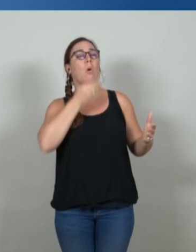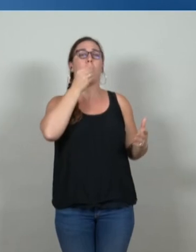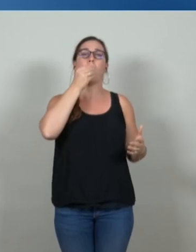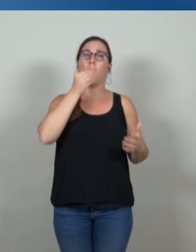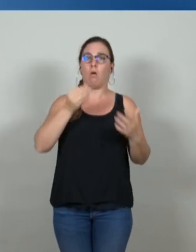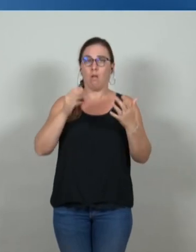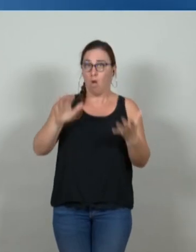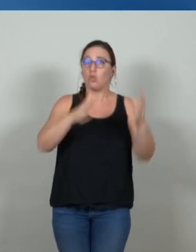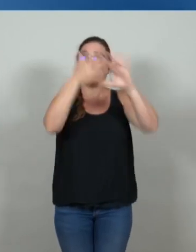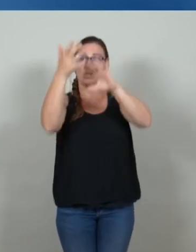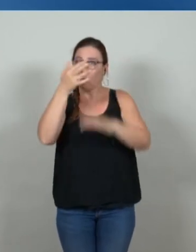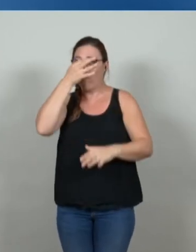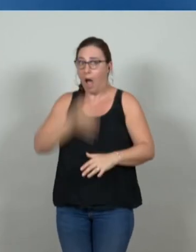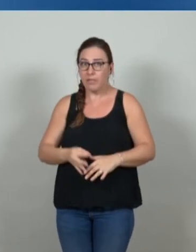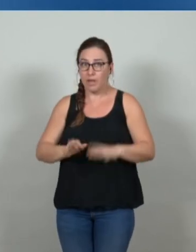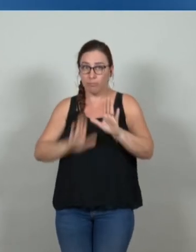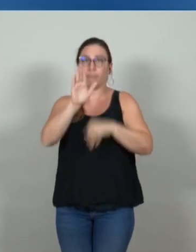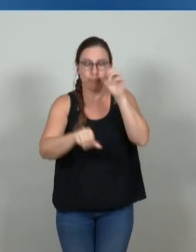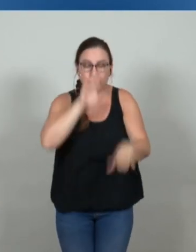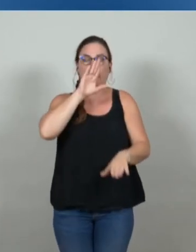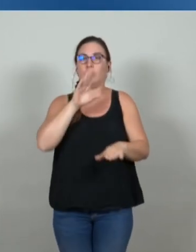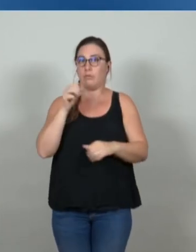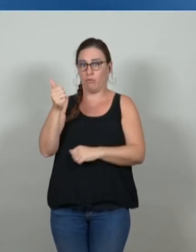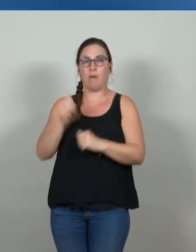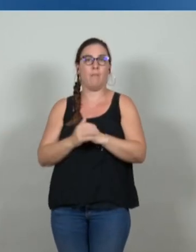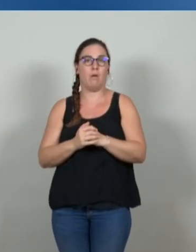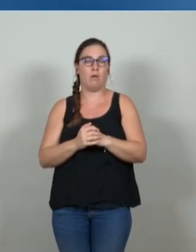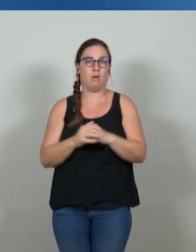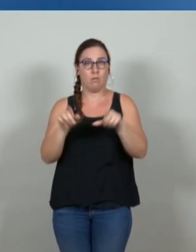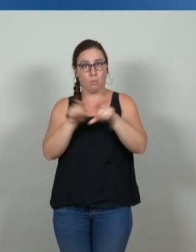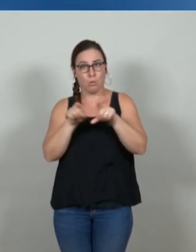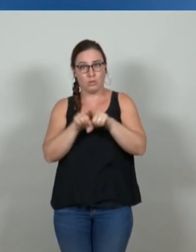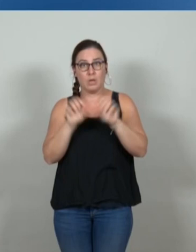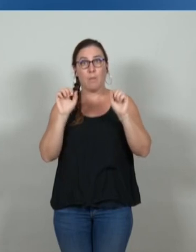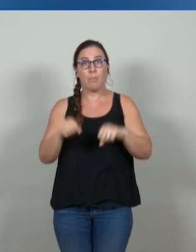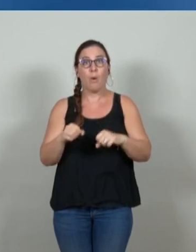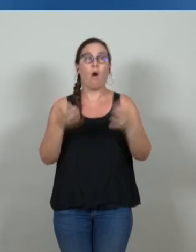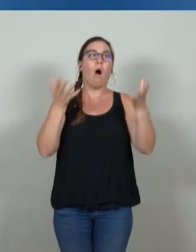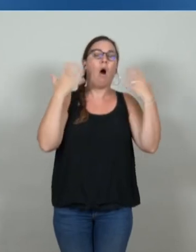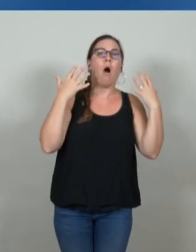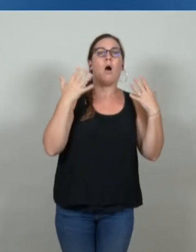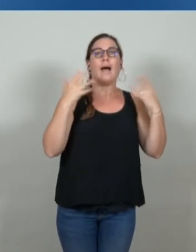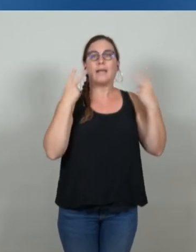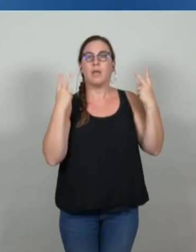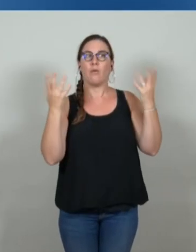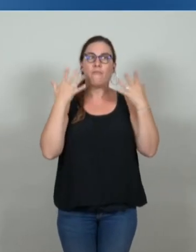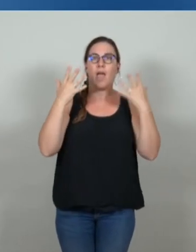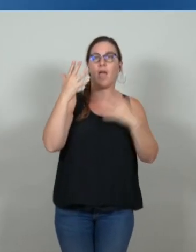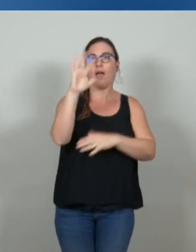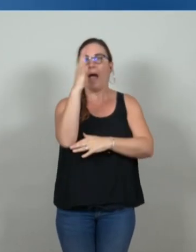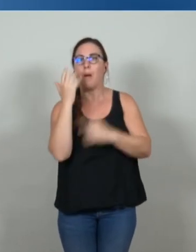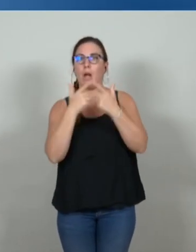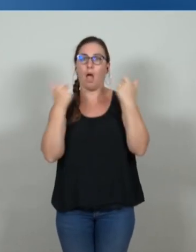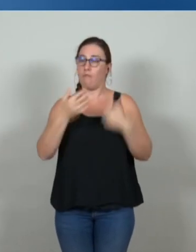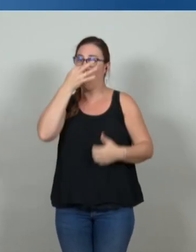les transitions la marche vers la possibilité d'avoir des îlots de respiration vous avez compromis ça en manquant ces